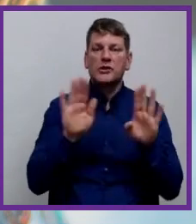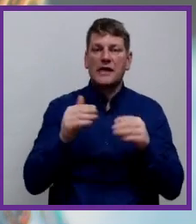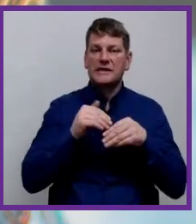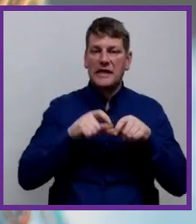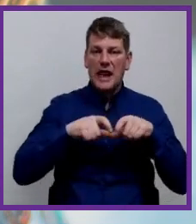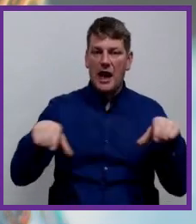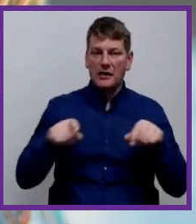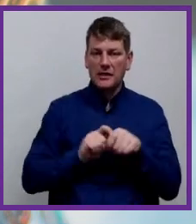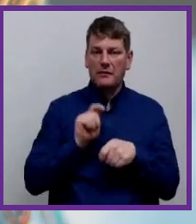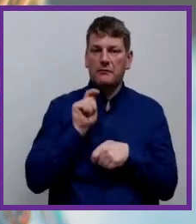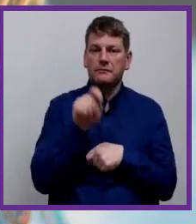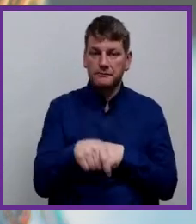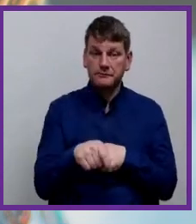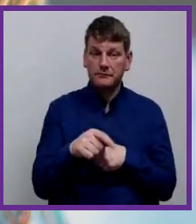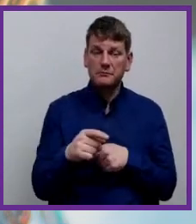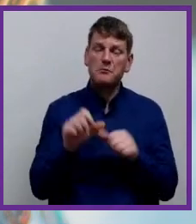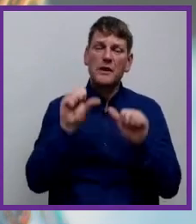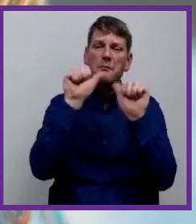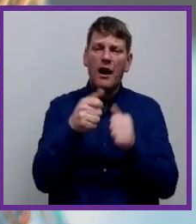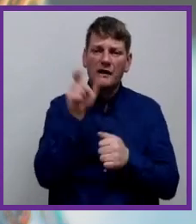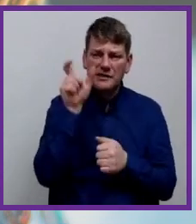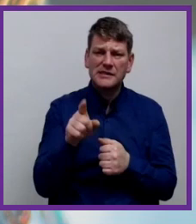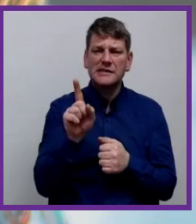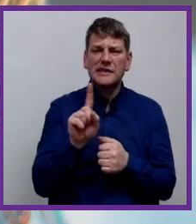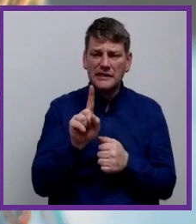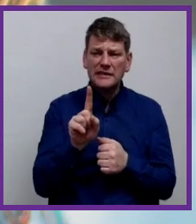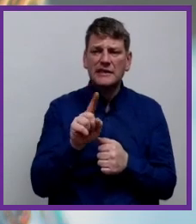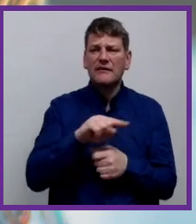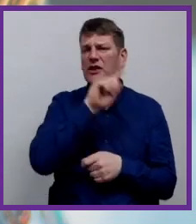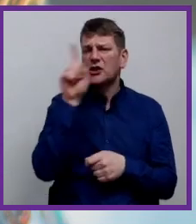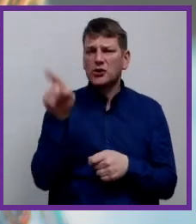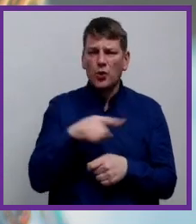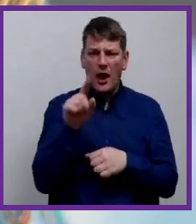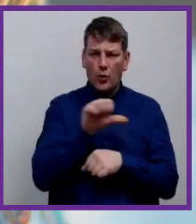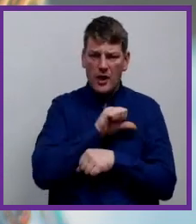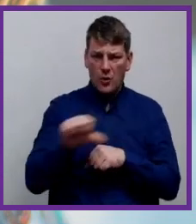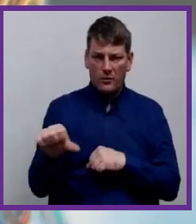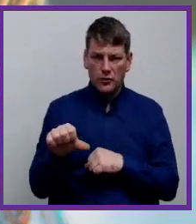slieksni. Tā kā mākslinieks ir nemitīgi ierobežots.